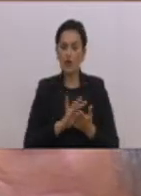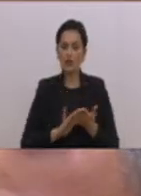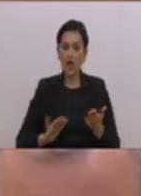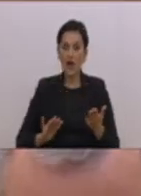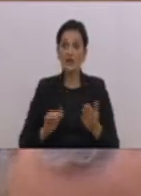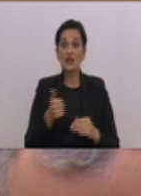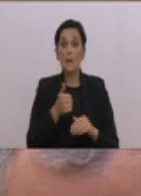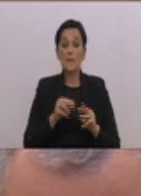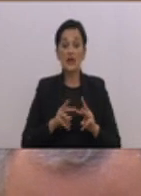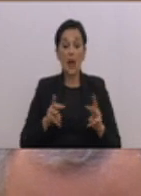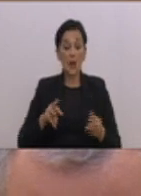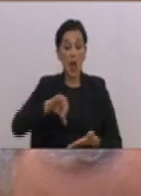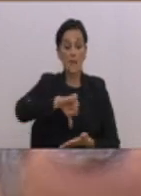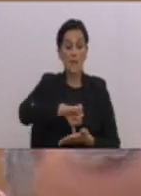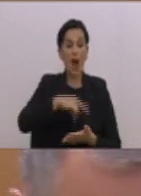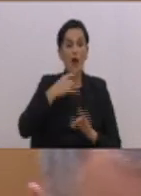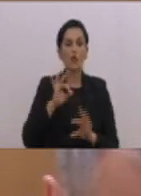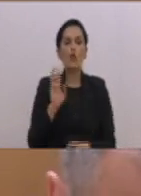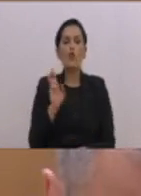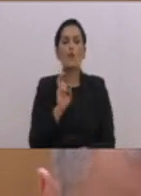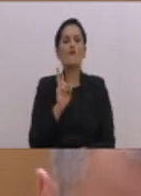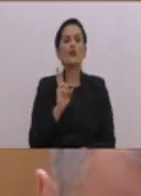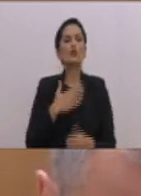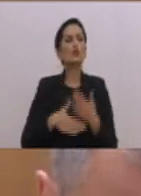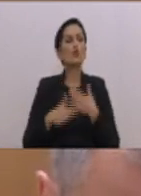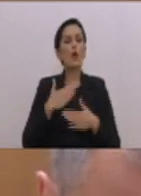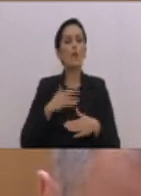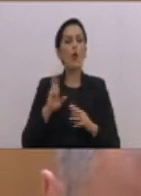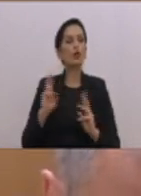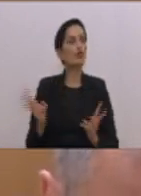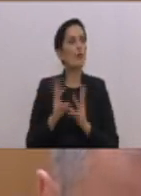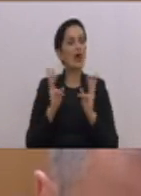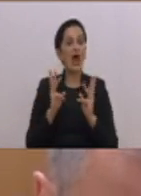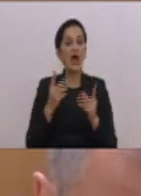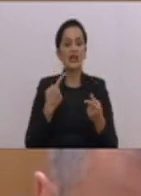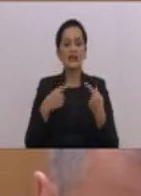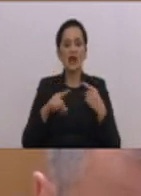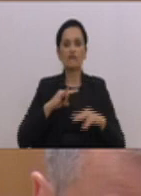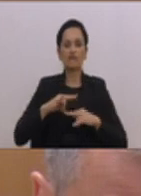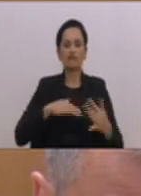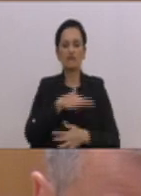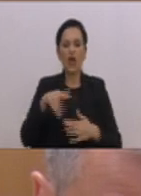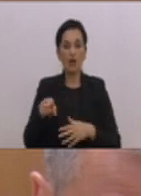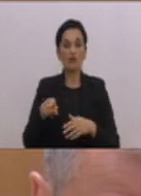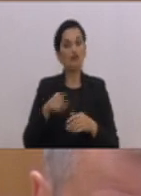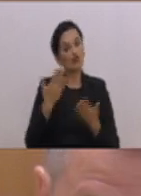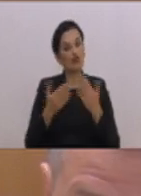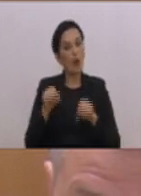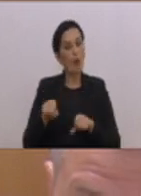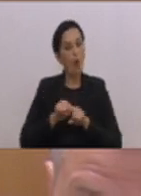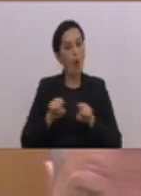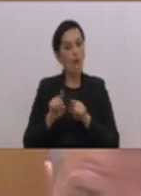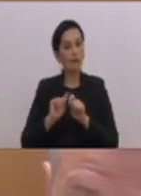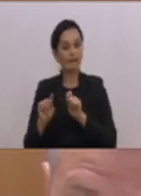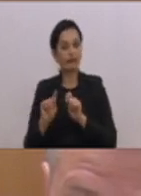გამოდის პრემიერ-მინისტრი და ბორჯომის ვისუხარია ხო ხანძარი და რადიკალური და დესტრუქციული ოპოზიციამ გააჩინა შეიძლება ხანძარი, ანუ